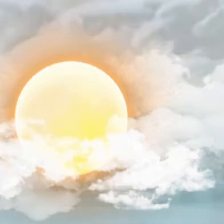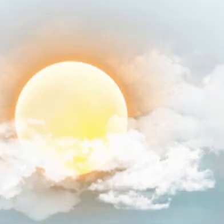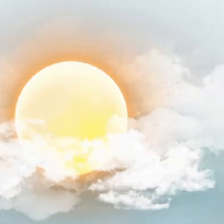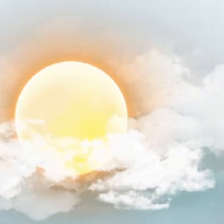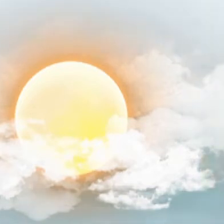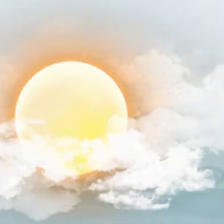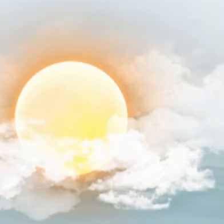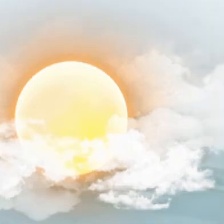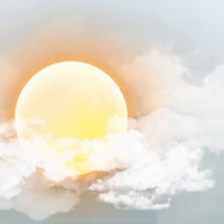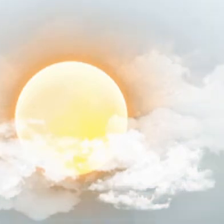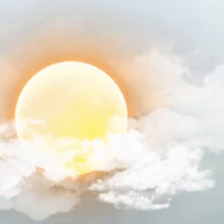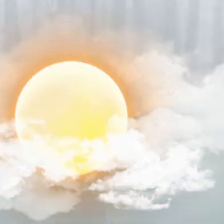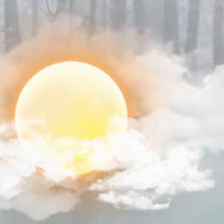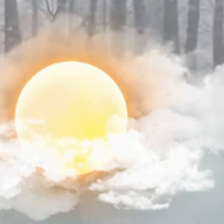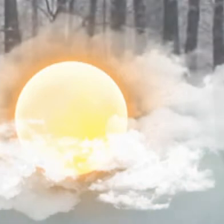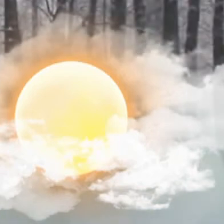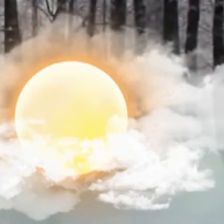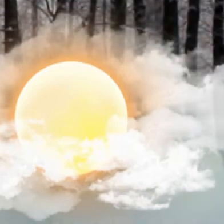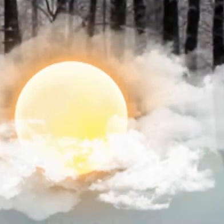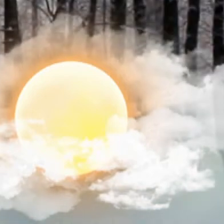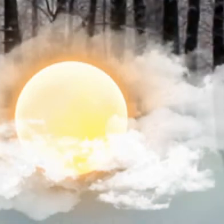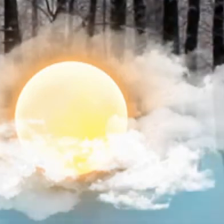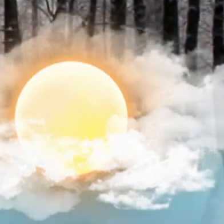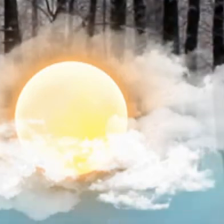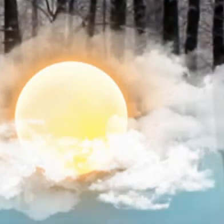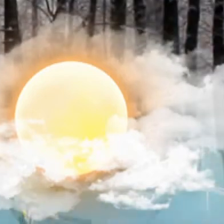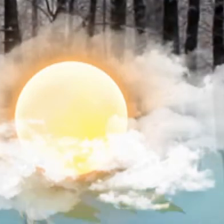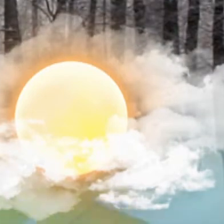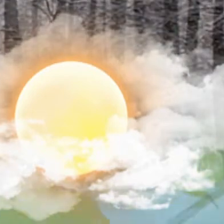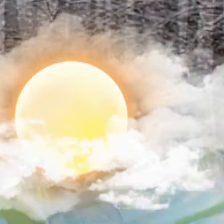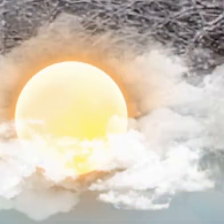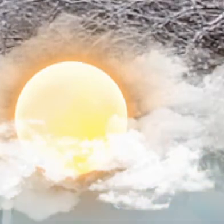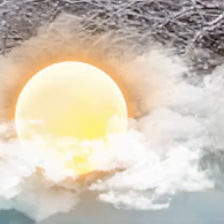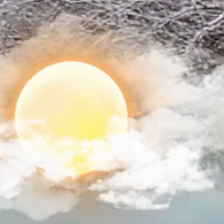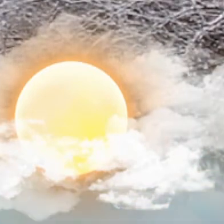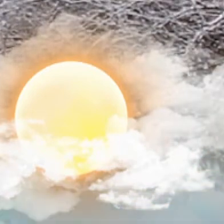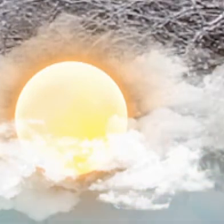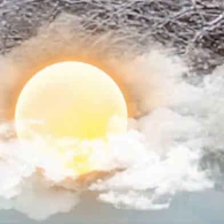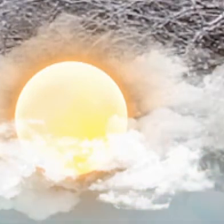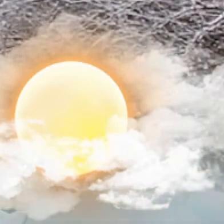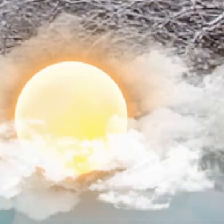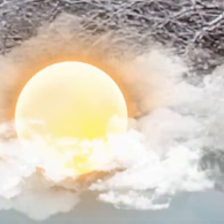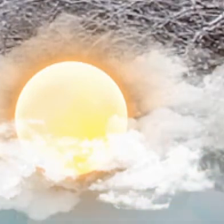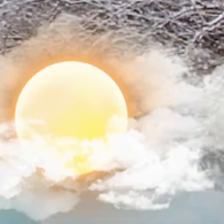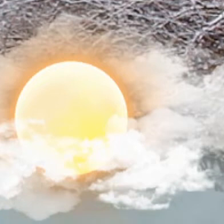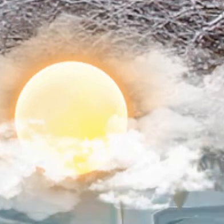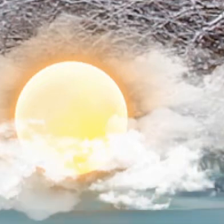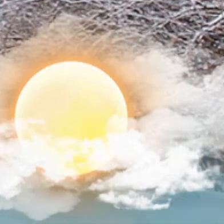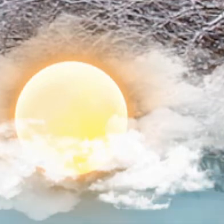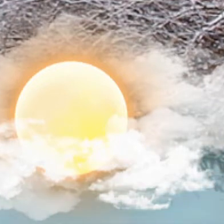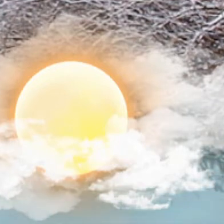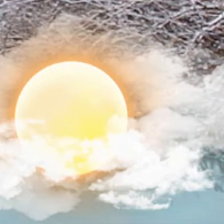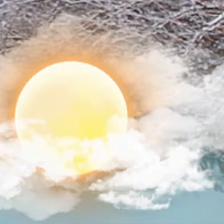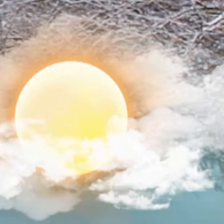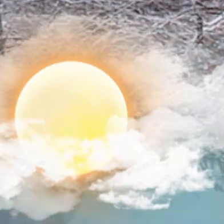заходний, хуткость 2-3 метра в секунду. У Остравцы каля 11 градусов морозу раницей, до минус